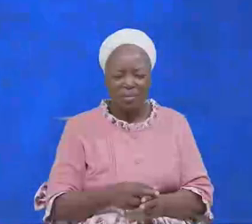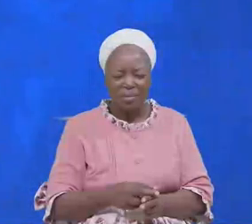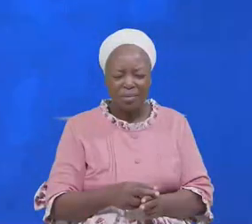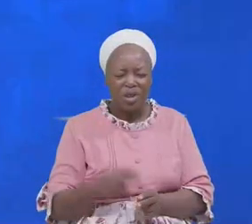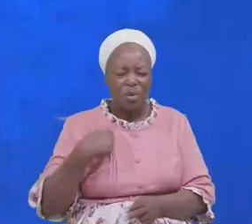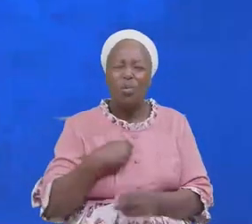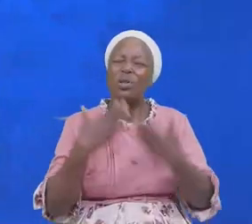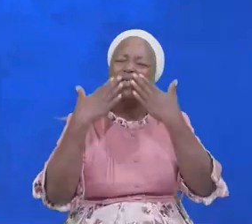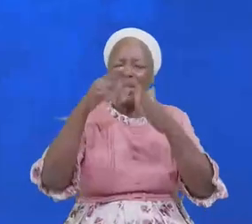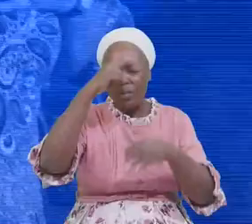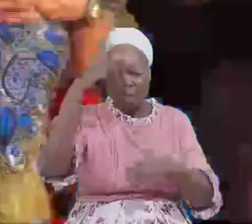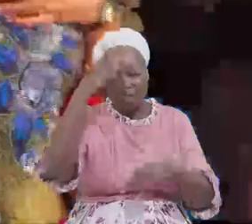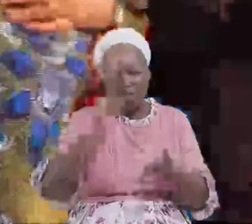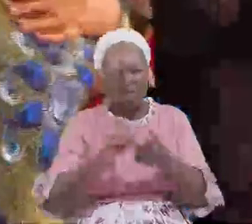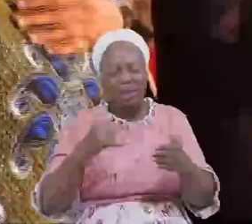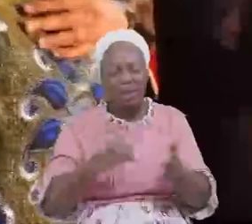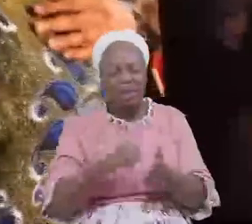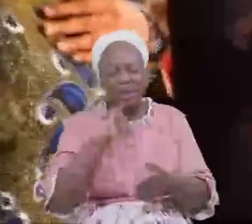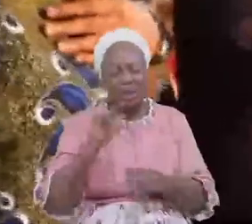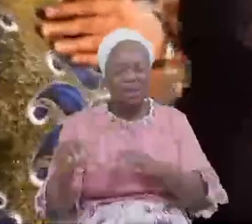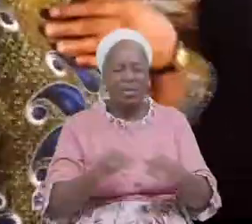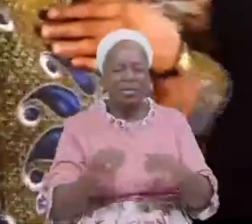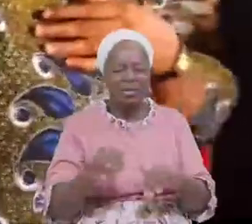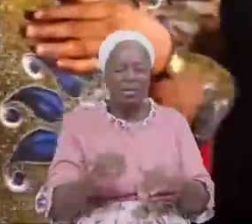Nous te remercions parce que nous savons que c'est fait.